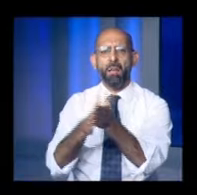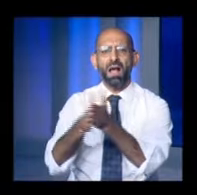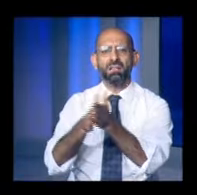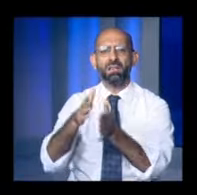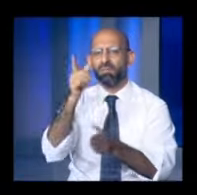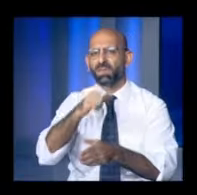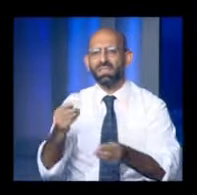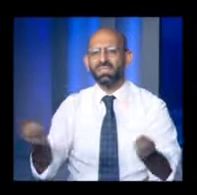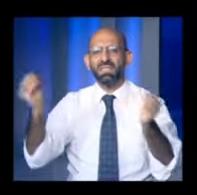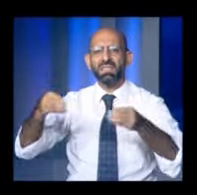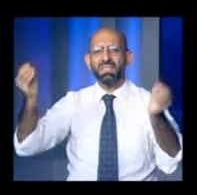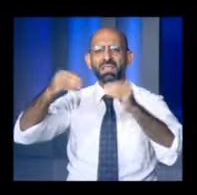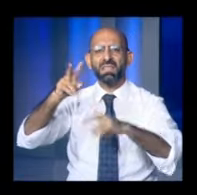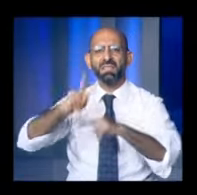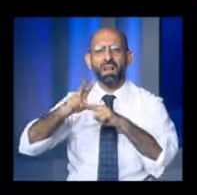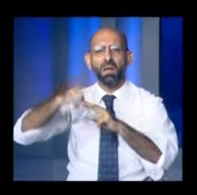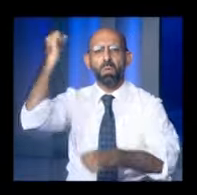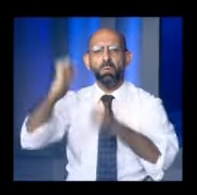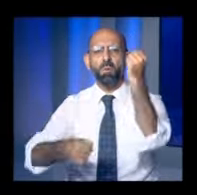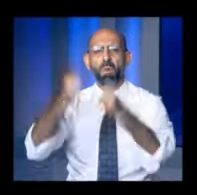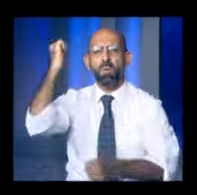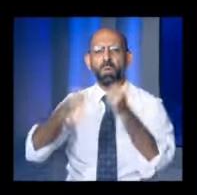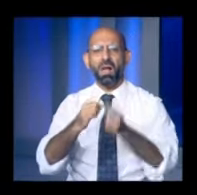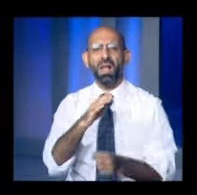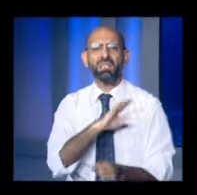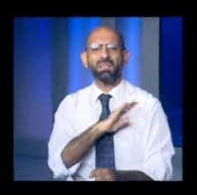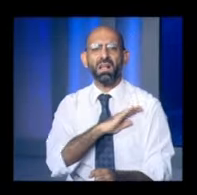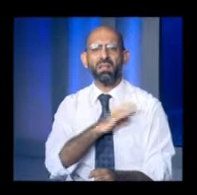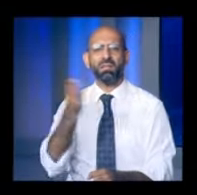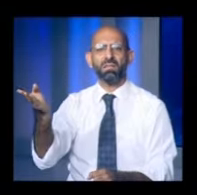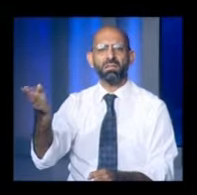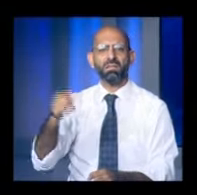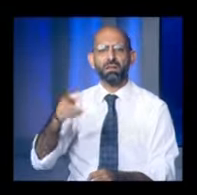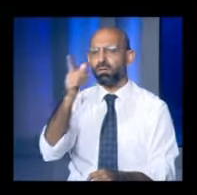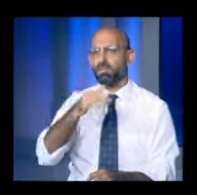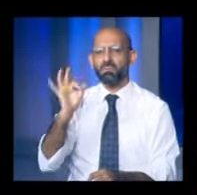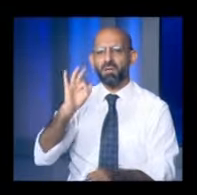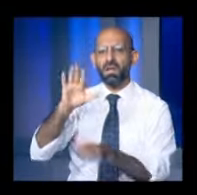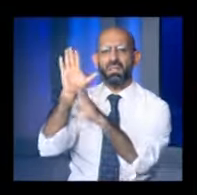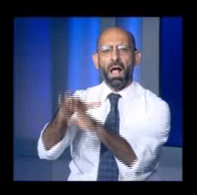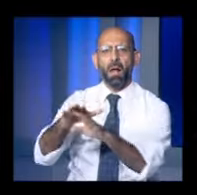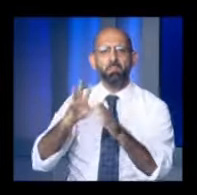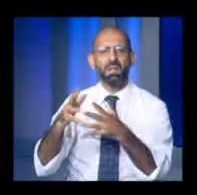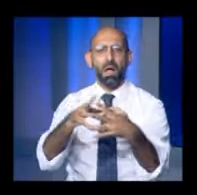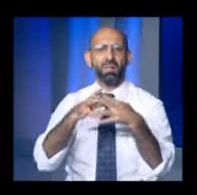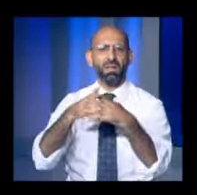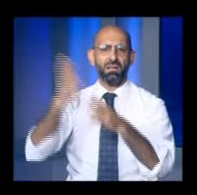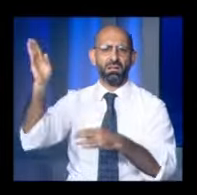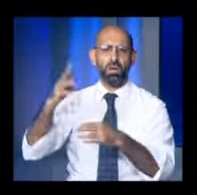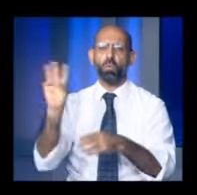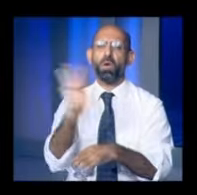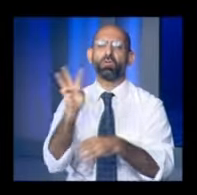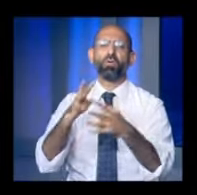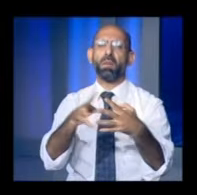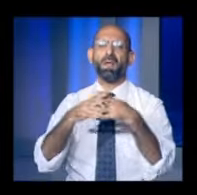الفلسطينية المجزرة المروعة، وأكدت حركة حماس أن تصاعد الإجرام الصهيوني في قطاع غزة لم يكن